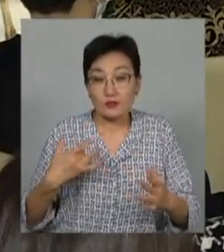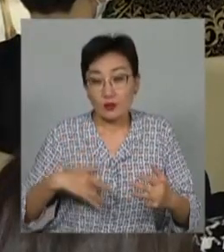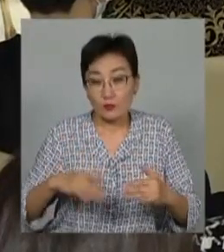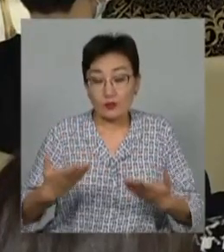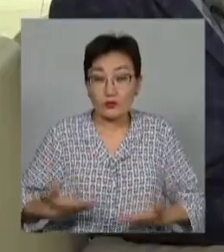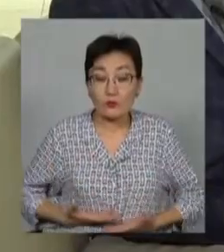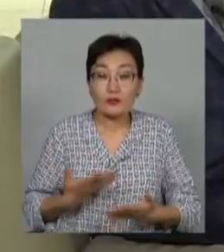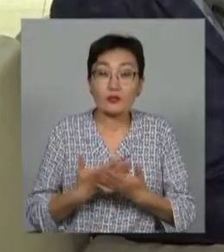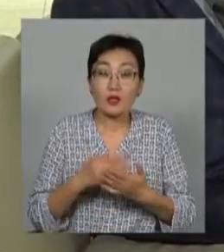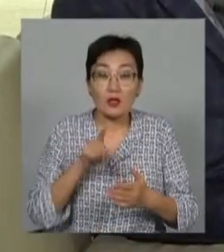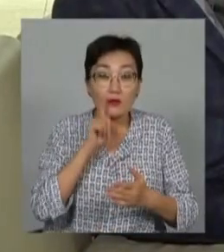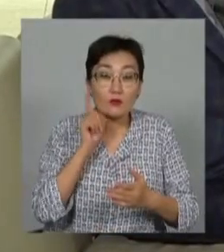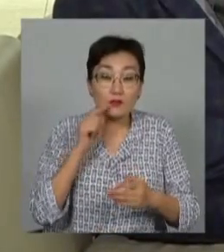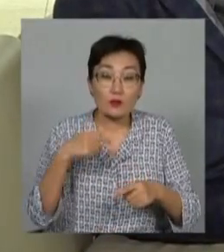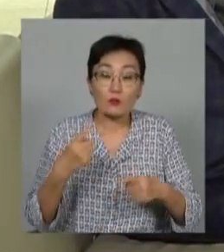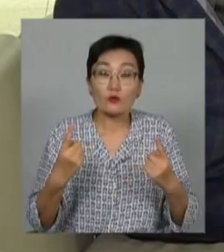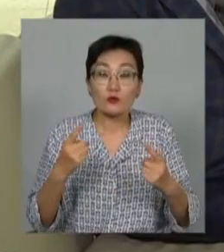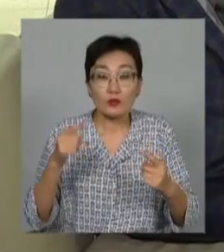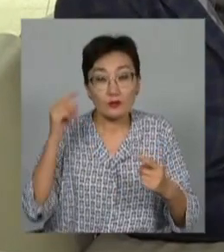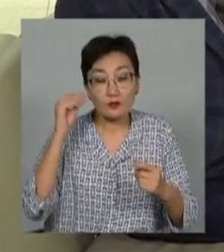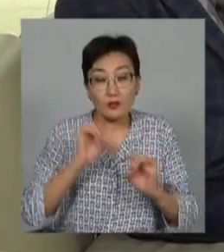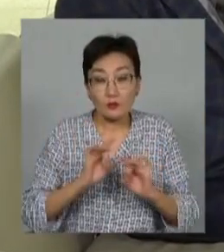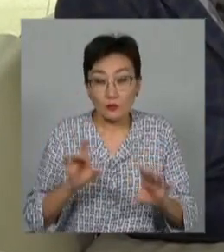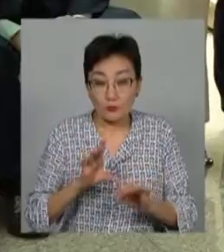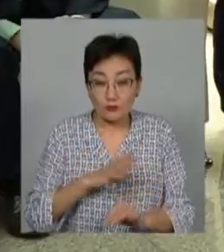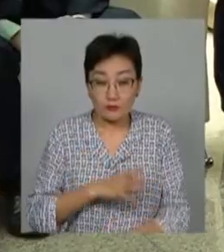өмірінен сыр шертіп, жас буын санасына ұлағатты ой